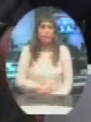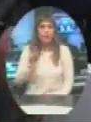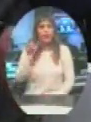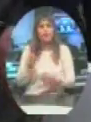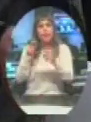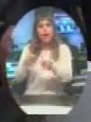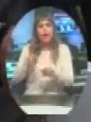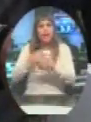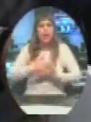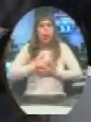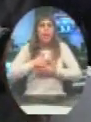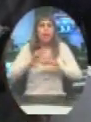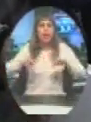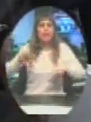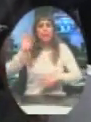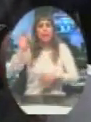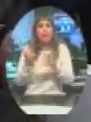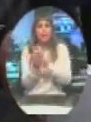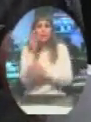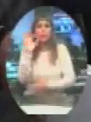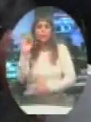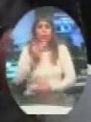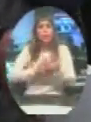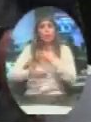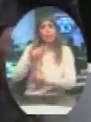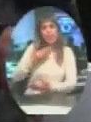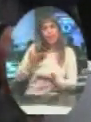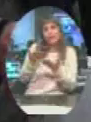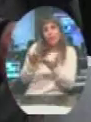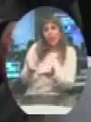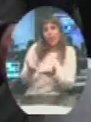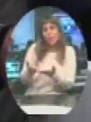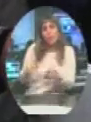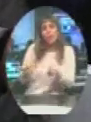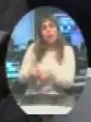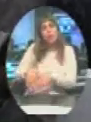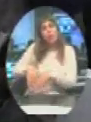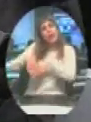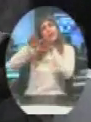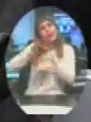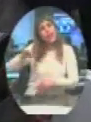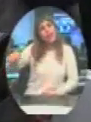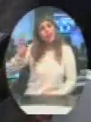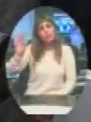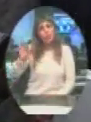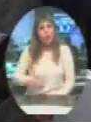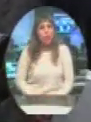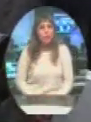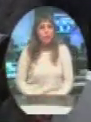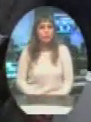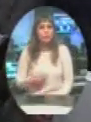אדמתו, אוהב את הגידולים שלו, מתייחס אליהם כמי שמגדל את ילדיו. אני אומר לכם